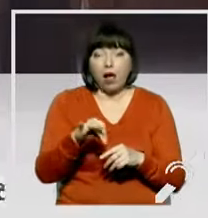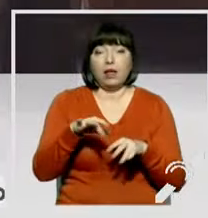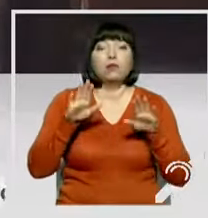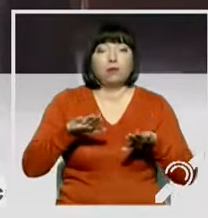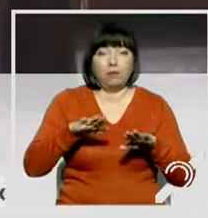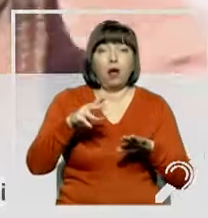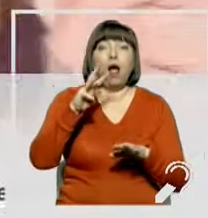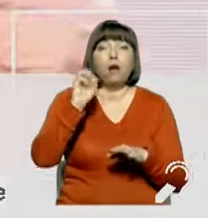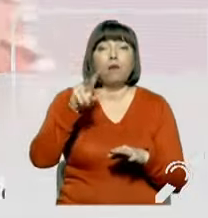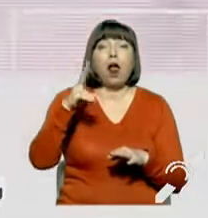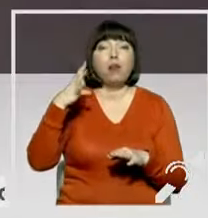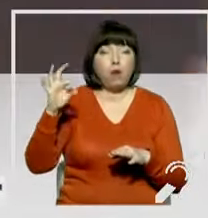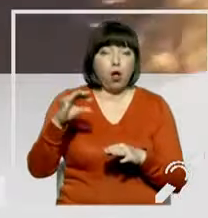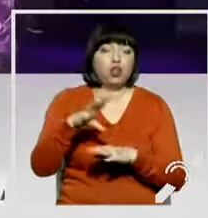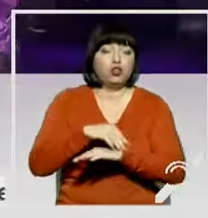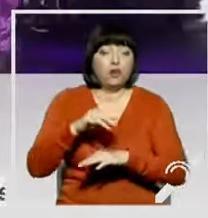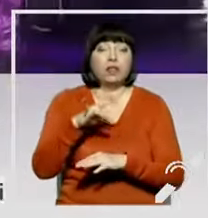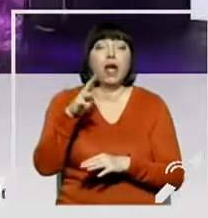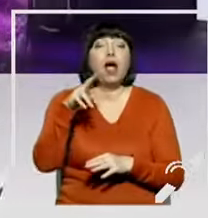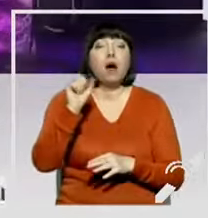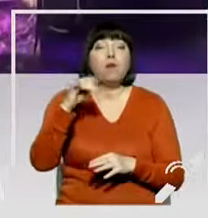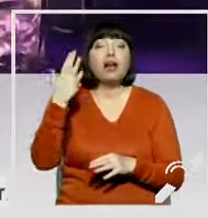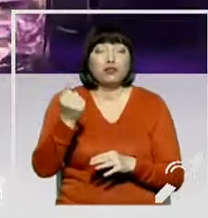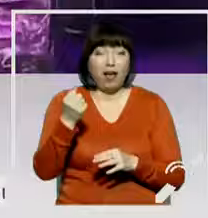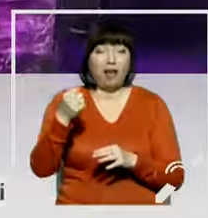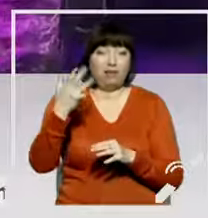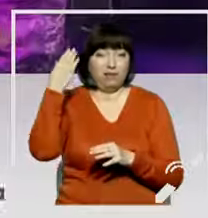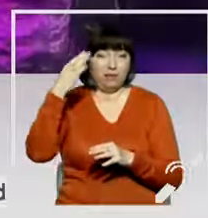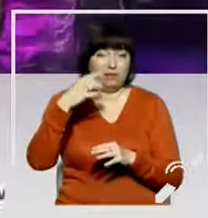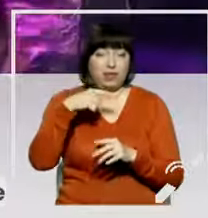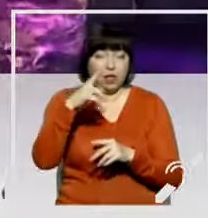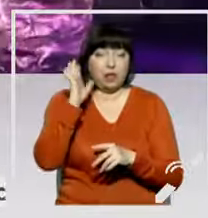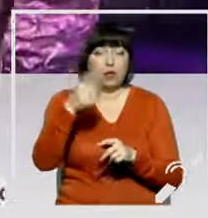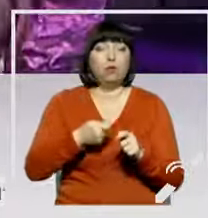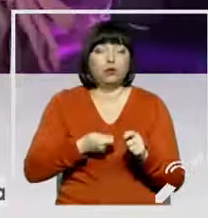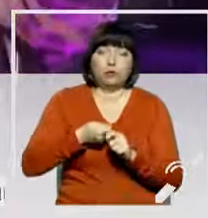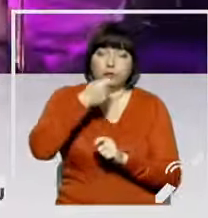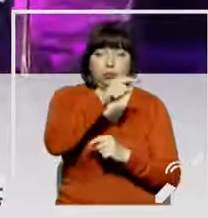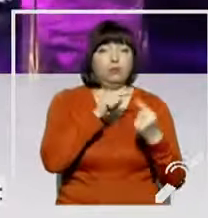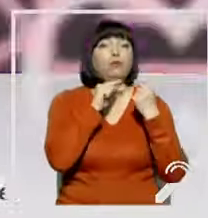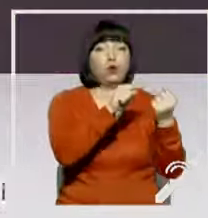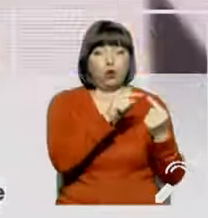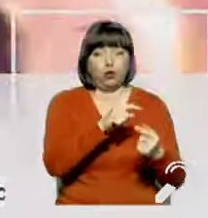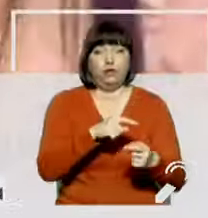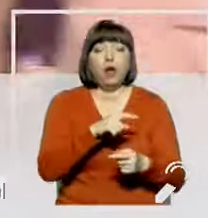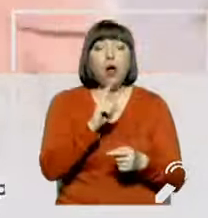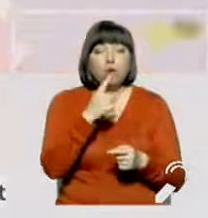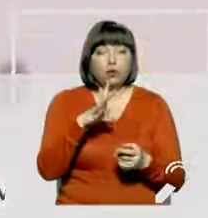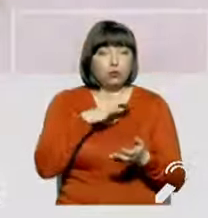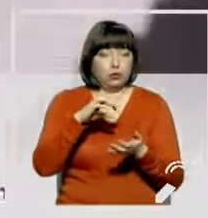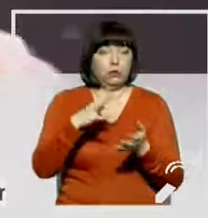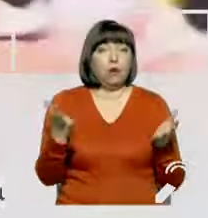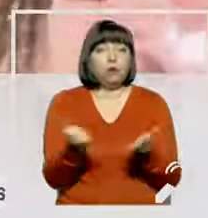Malmö, în Suedia. Valeria Pașa, participantă la finală, a anunțat că va contesta decizia televiziunii publice după ce s-a